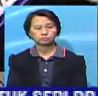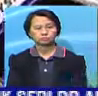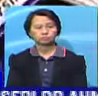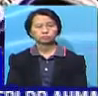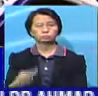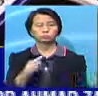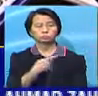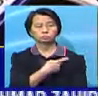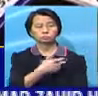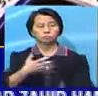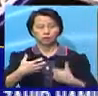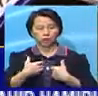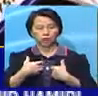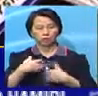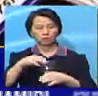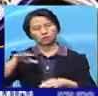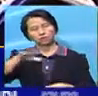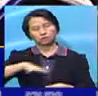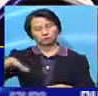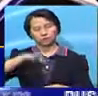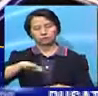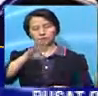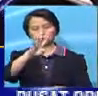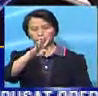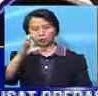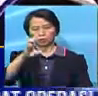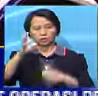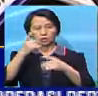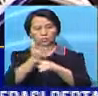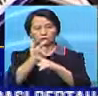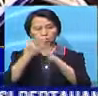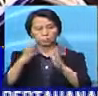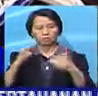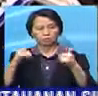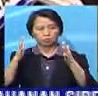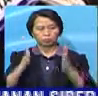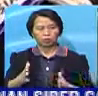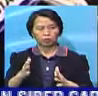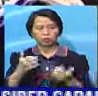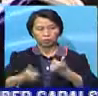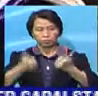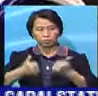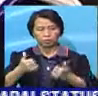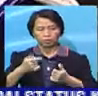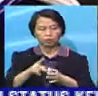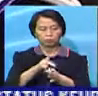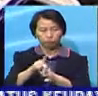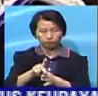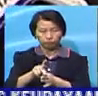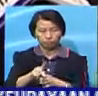Kita ada lebih kurang 400 orang pelatih, pemain bola sama ada peringkat amateur ataupun